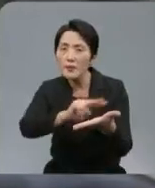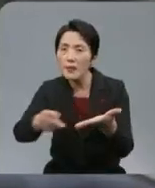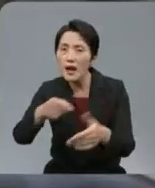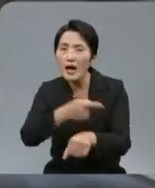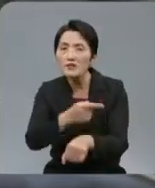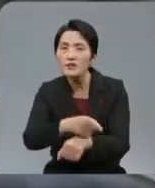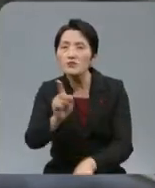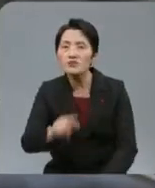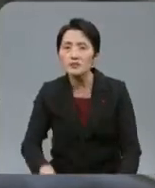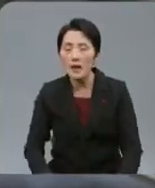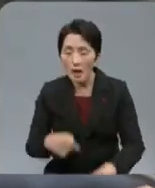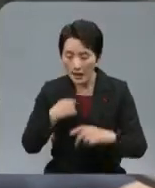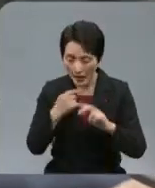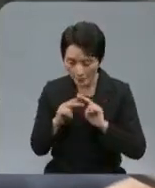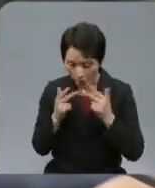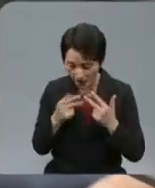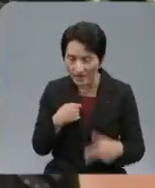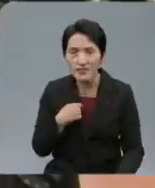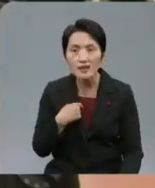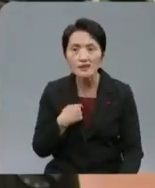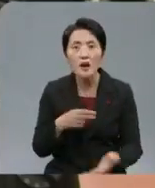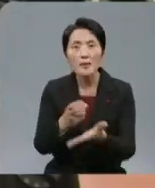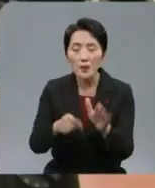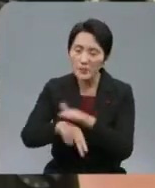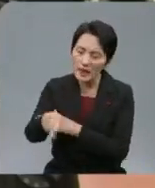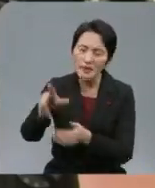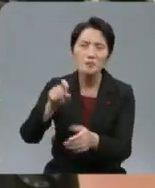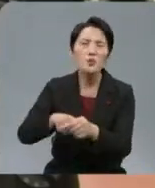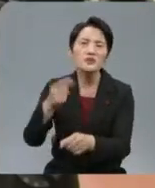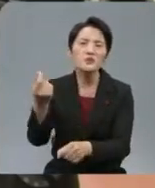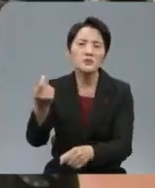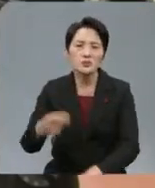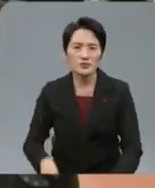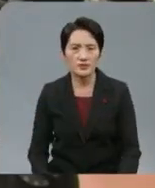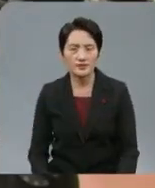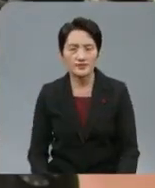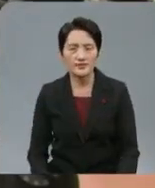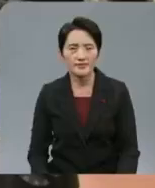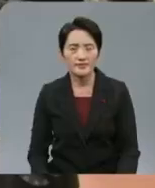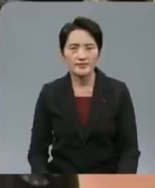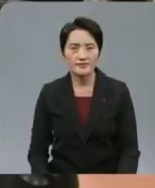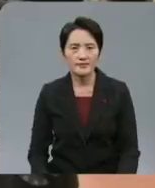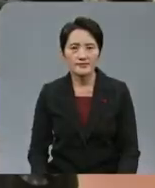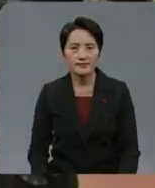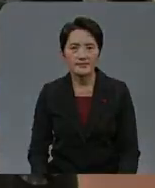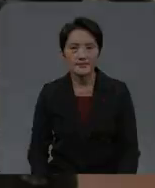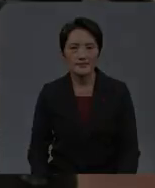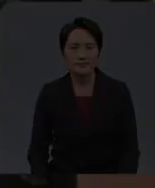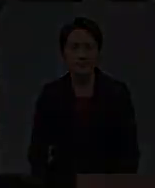sei lediglich eine List um von seinen eigenen rechtlichen Problemen abzulenken so der krisenchef weiter